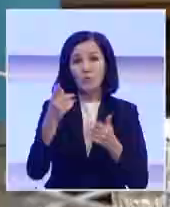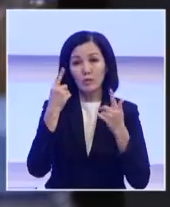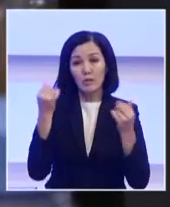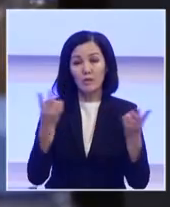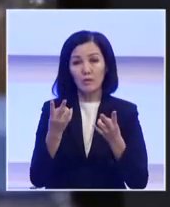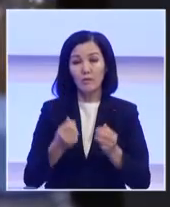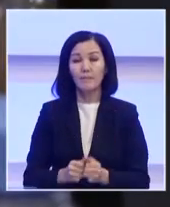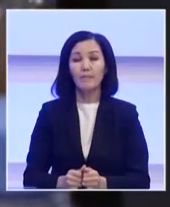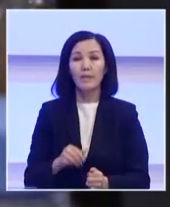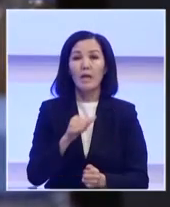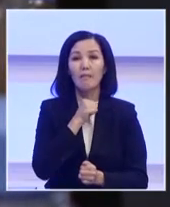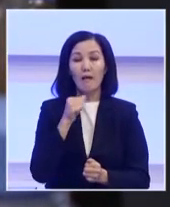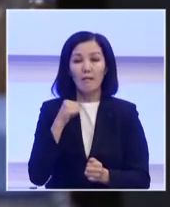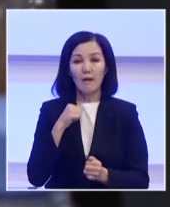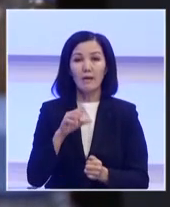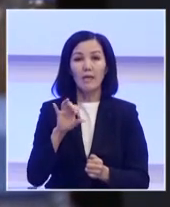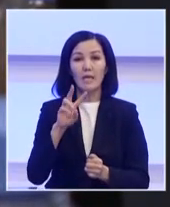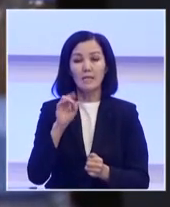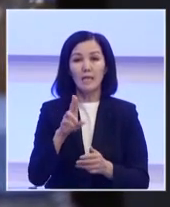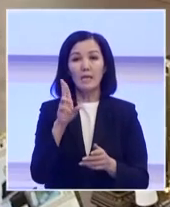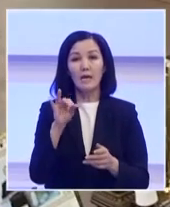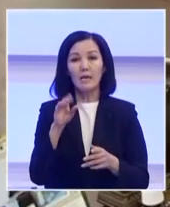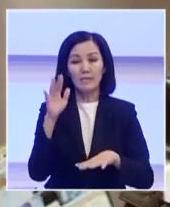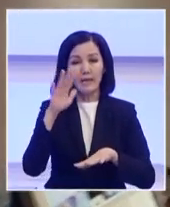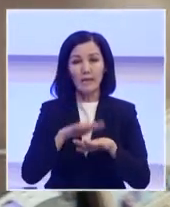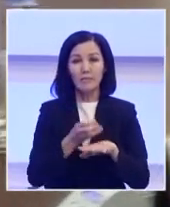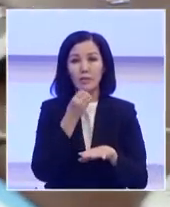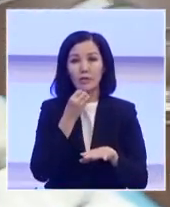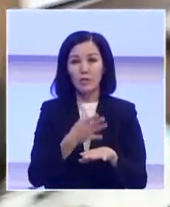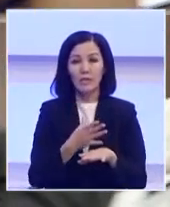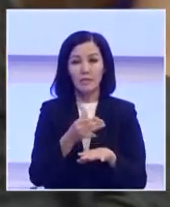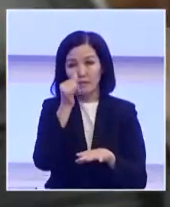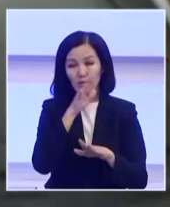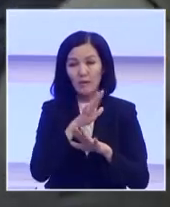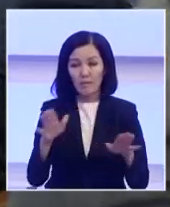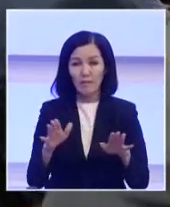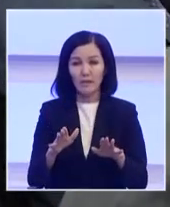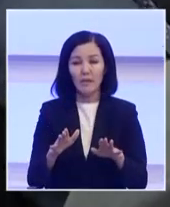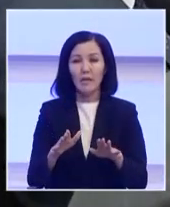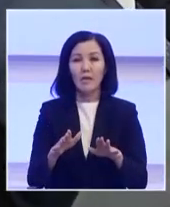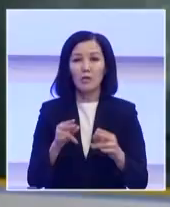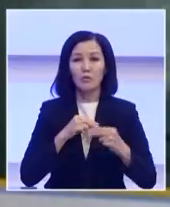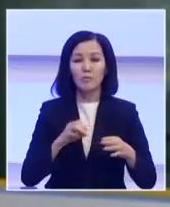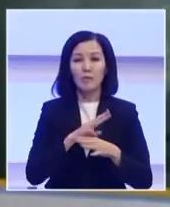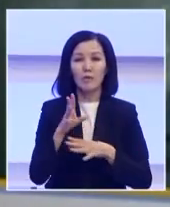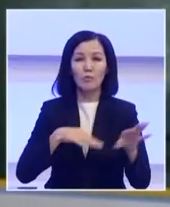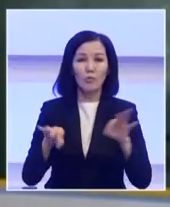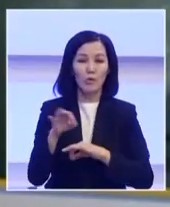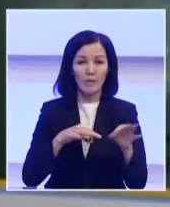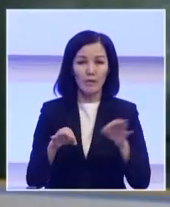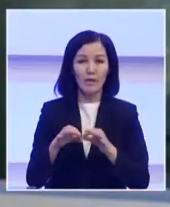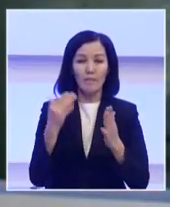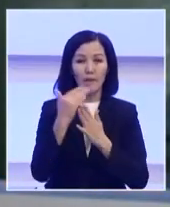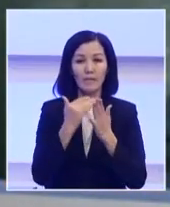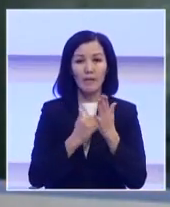районе. Талғар, Ескелді, Қарасай аудан әкімдері де жақсы деген бағаны ала алмады. Жұмыспен қамтудың жол картасы бағдарламасы